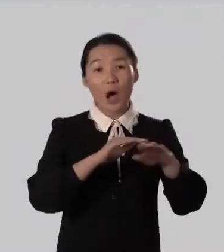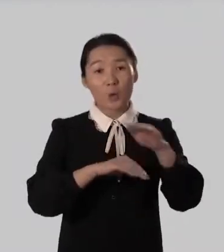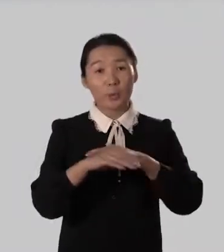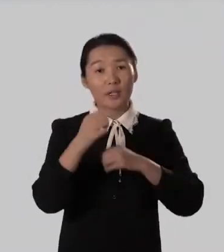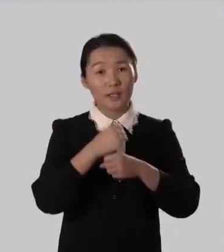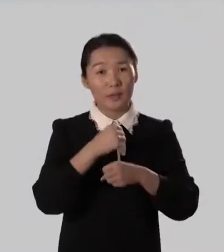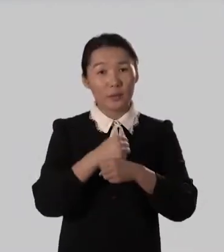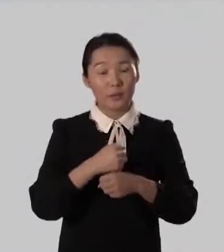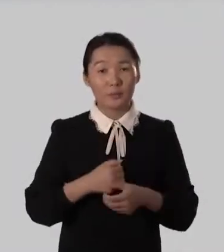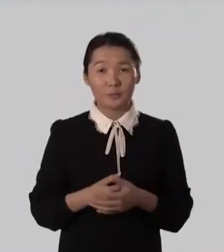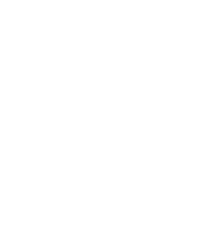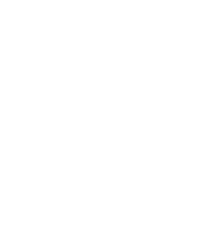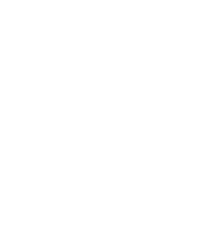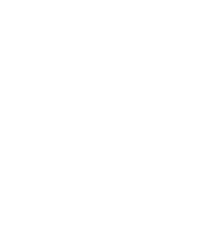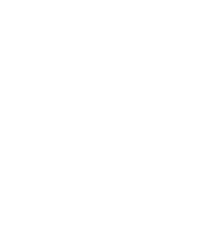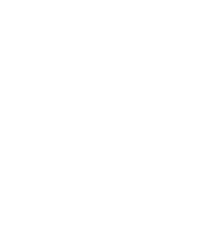делают